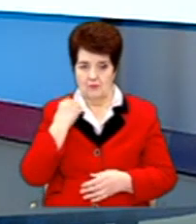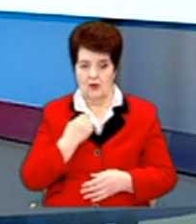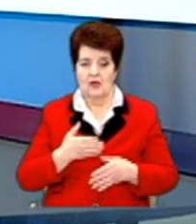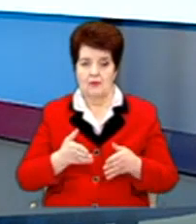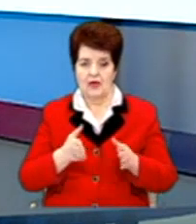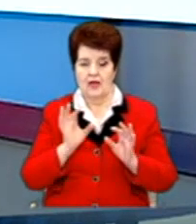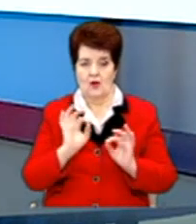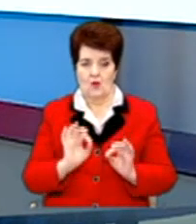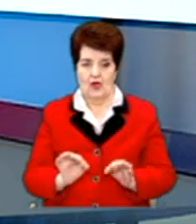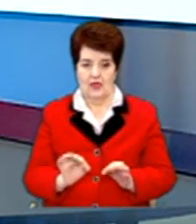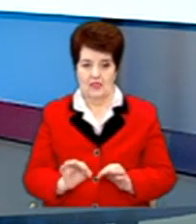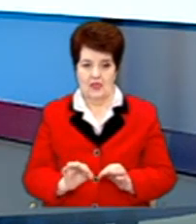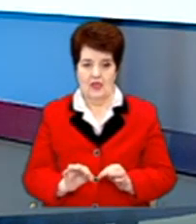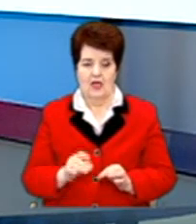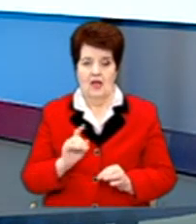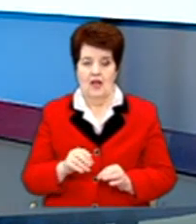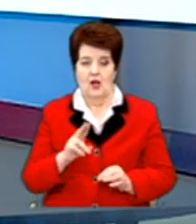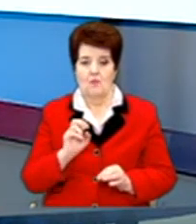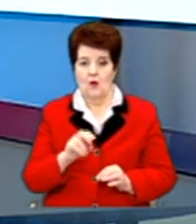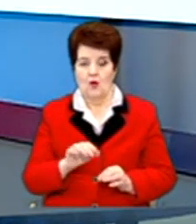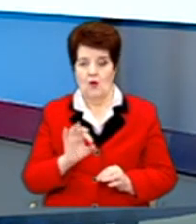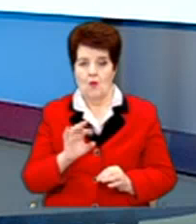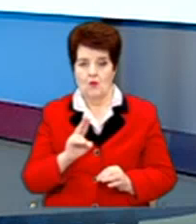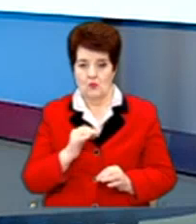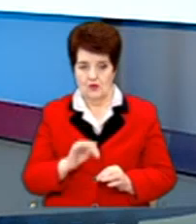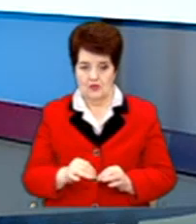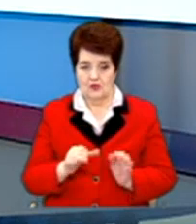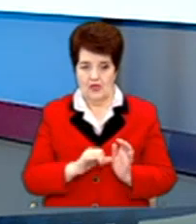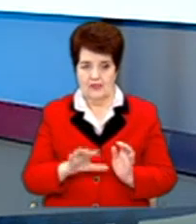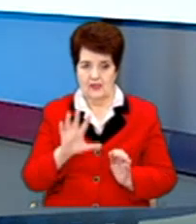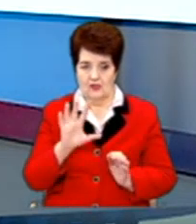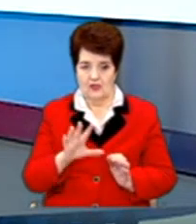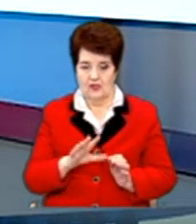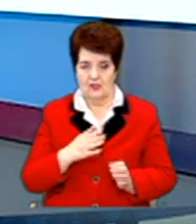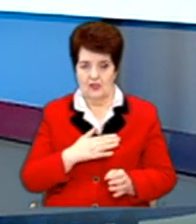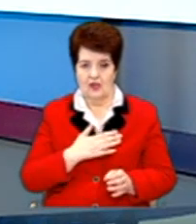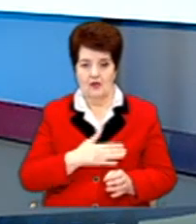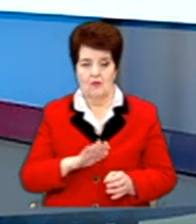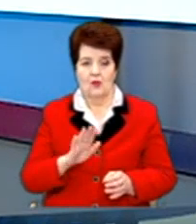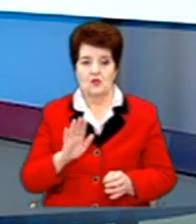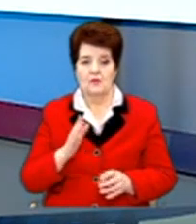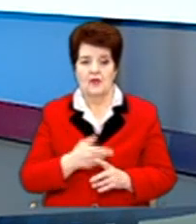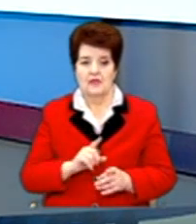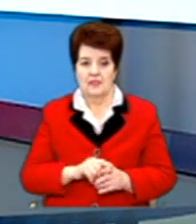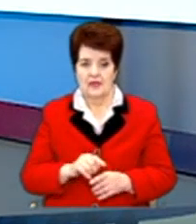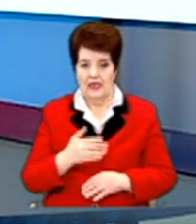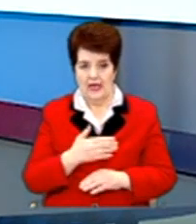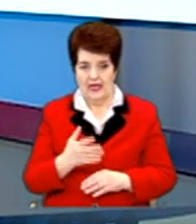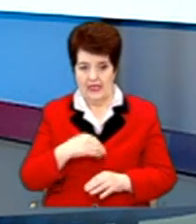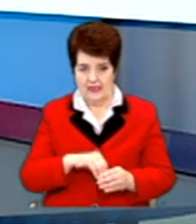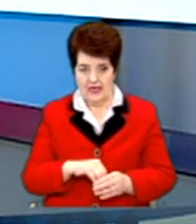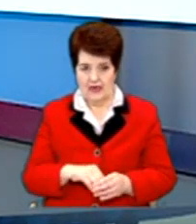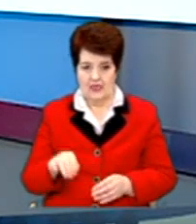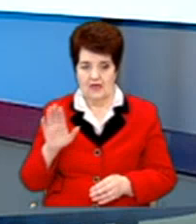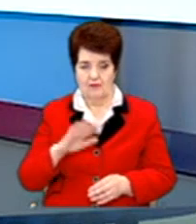pe calea corectă. La polul opus sunt 65% din respondenți nemulțumiți de evoluția situației interne. La fel